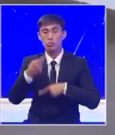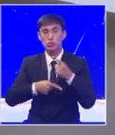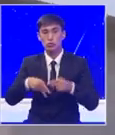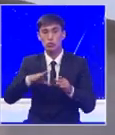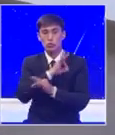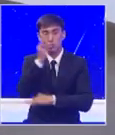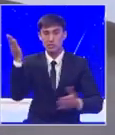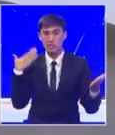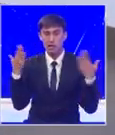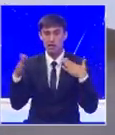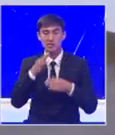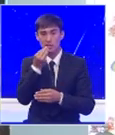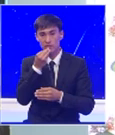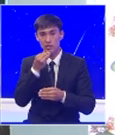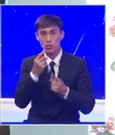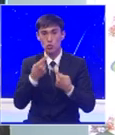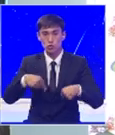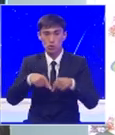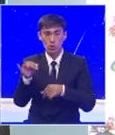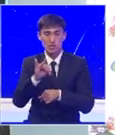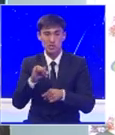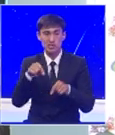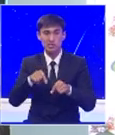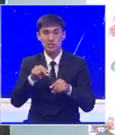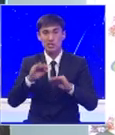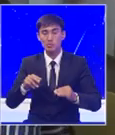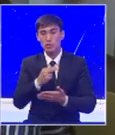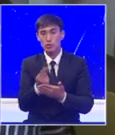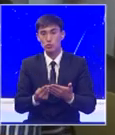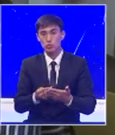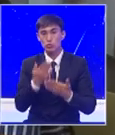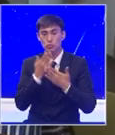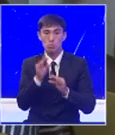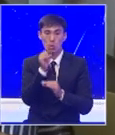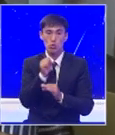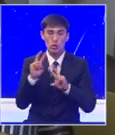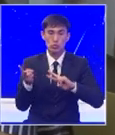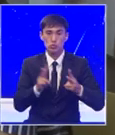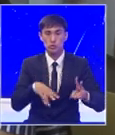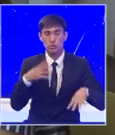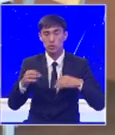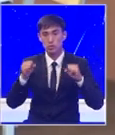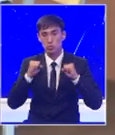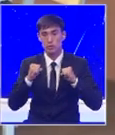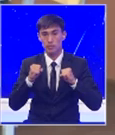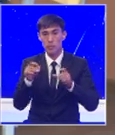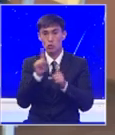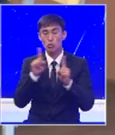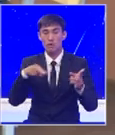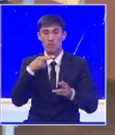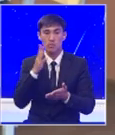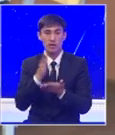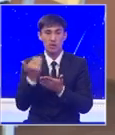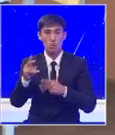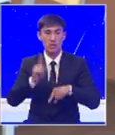утренней зарядки и завтрака – кружки по интересам. Здесь ребята рисуют, лепят, поют, танцуют и занимаются спортом. Особое внимание